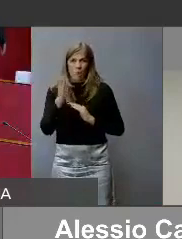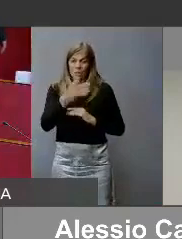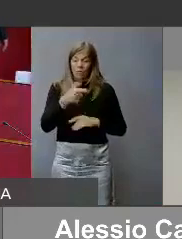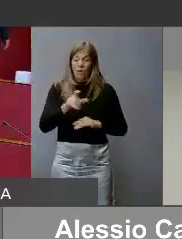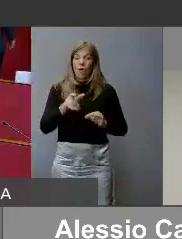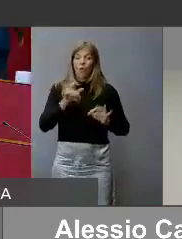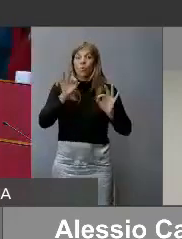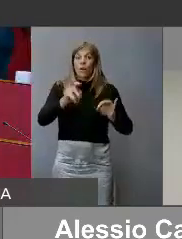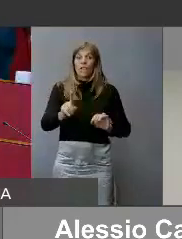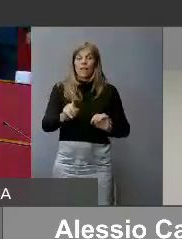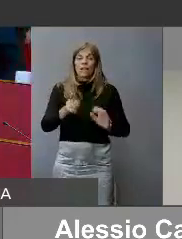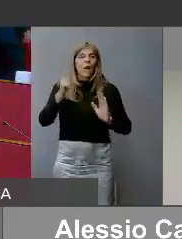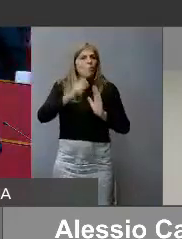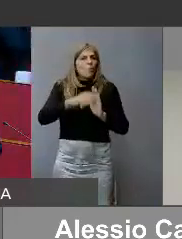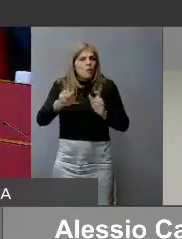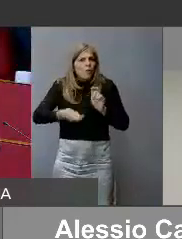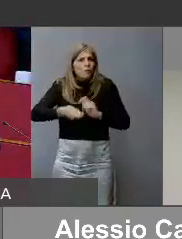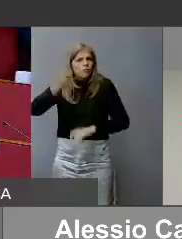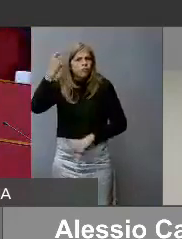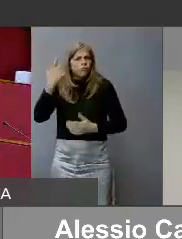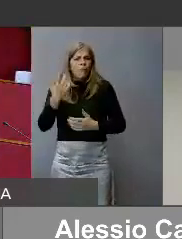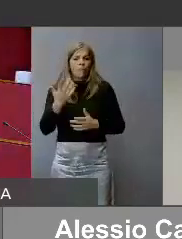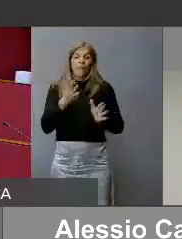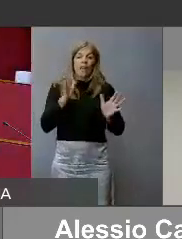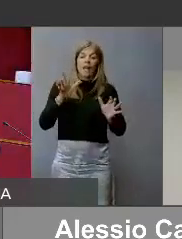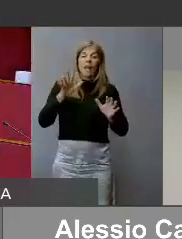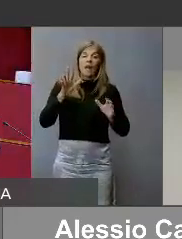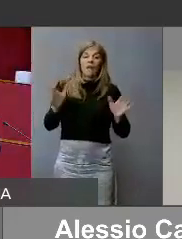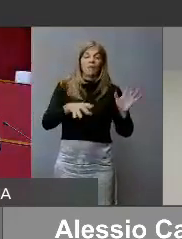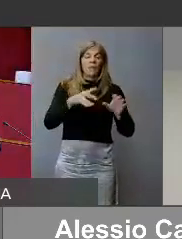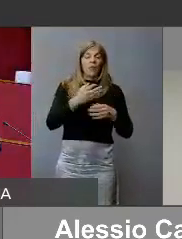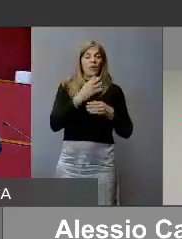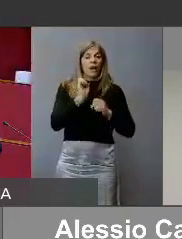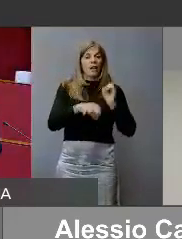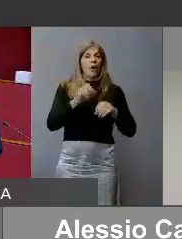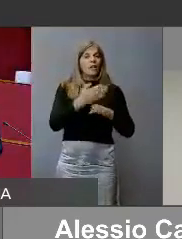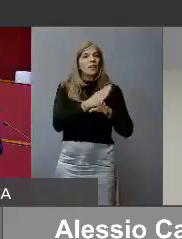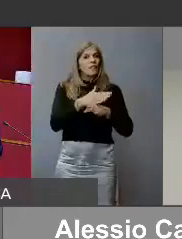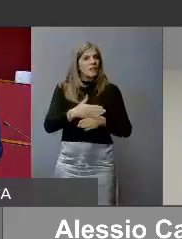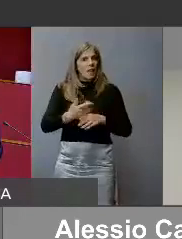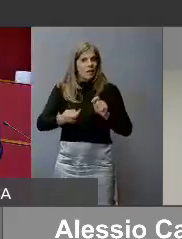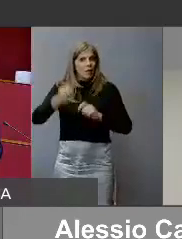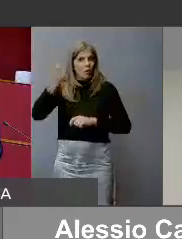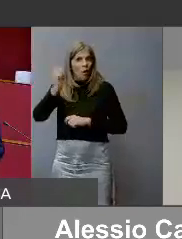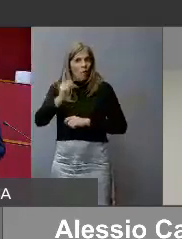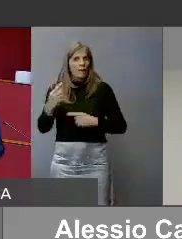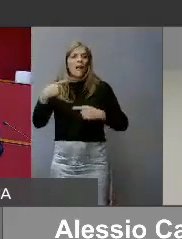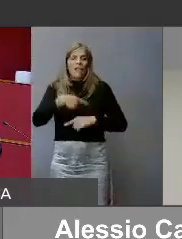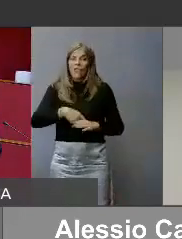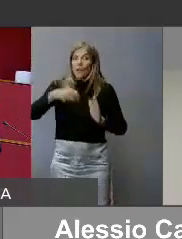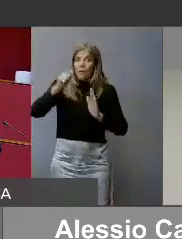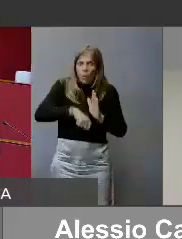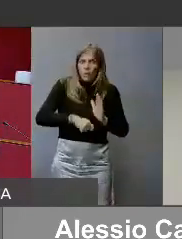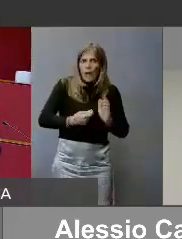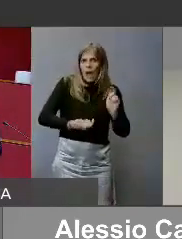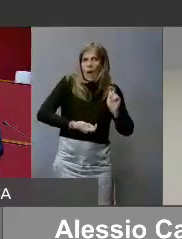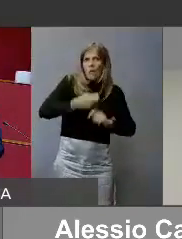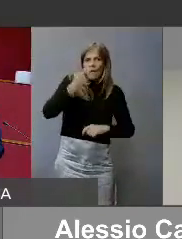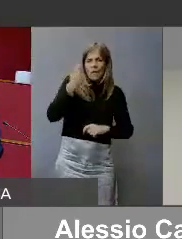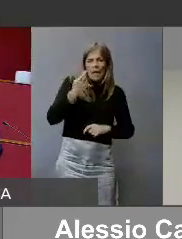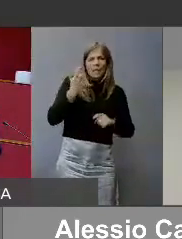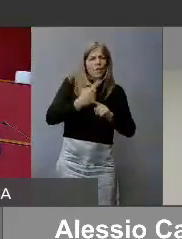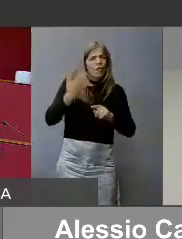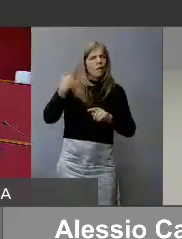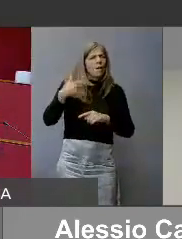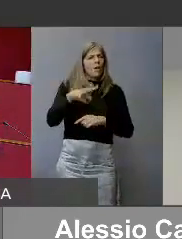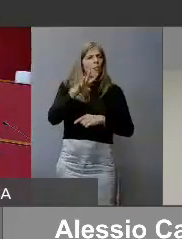multe degli anni passati cioè la raccolta differenziata non cresce però cresce la multa che deve pagare il comune molta che era 482 mila euro nel